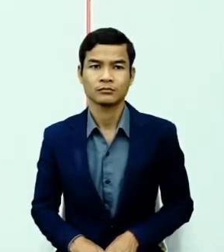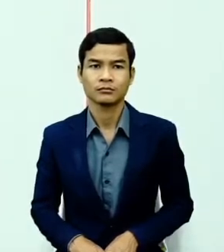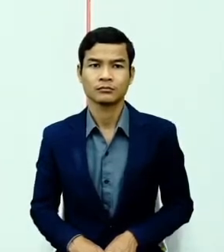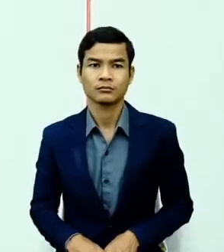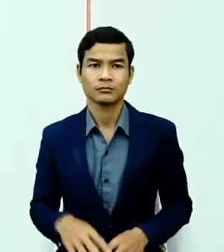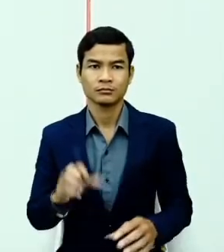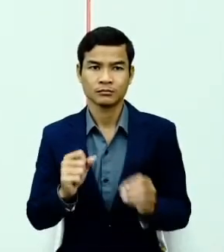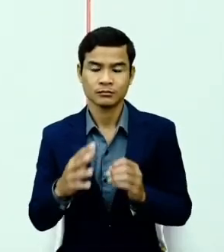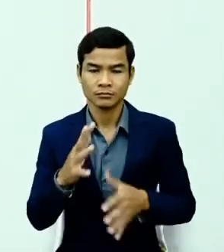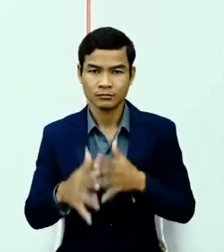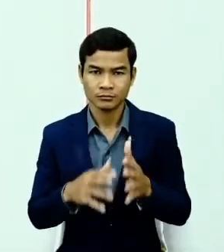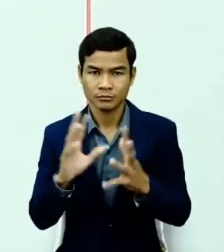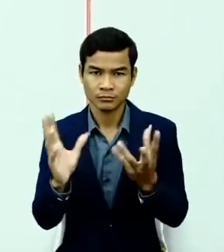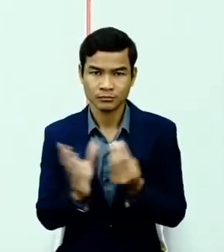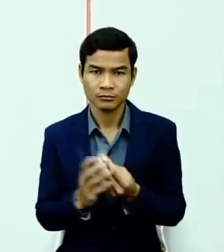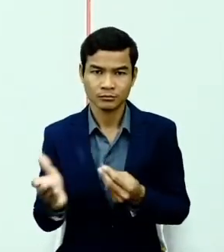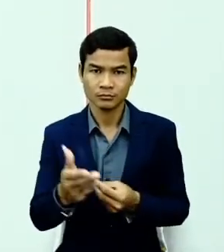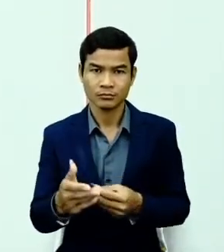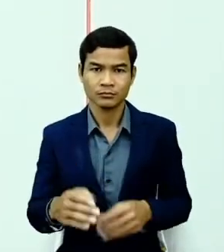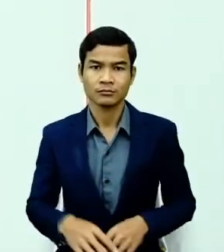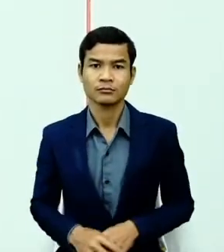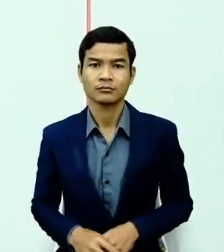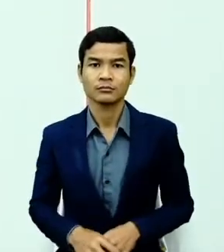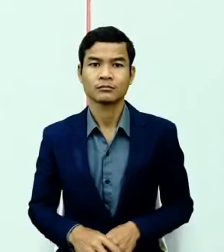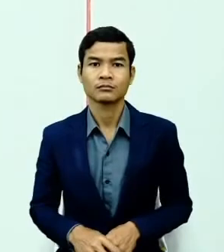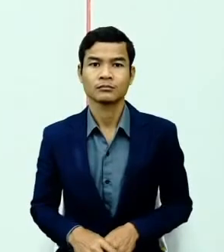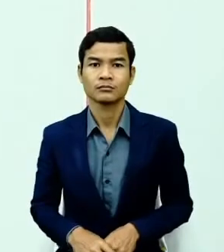ចាប់ផ្ដើមអានទាំងអស់គ្នាចាប់ផ្ដើម